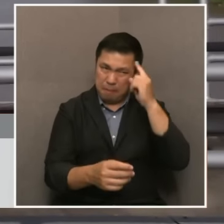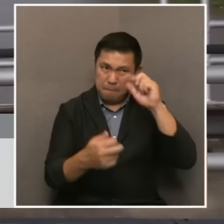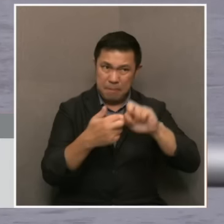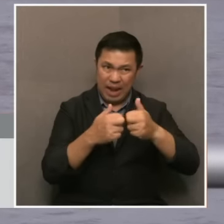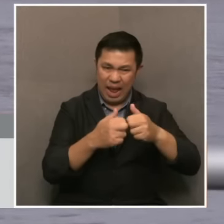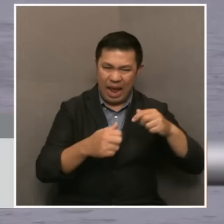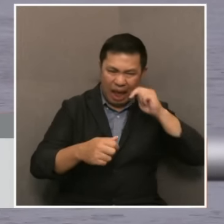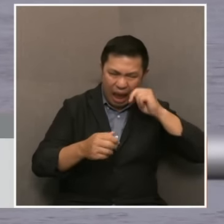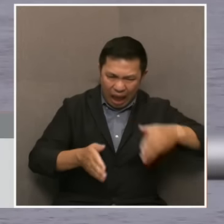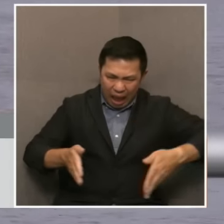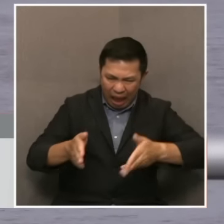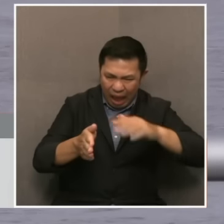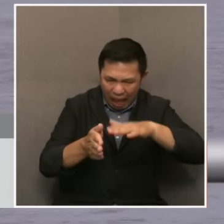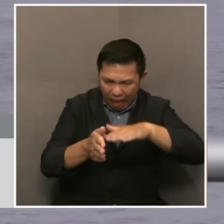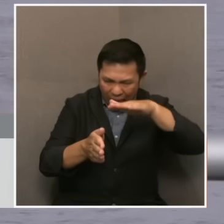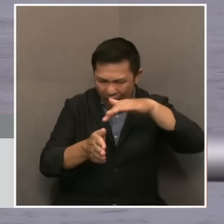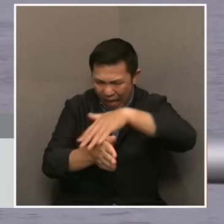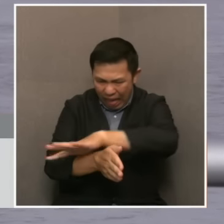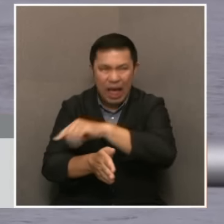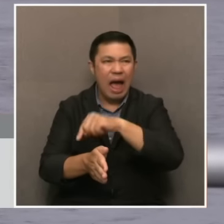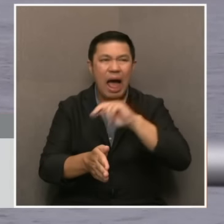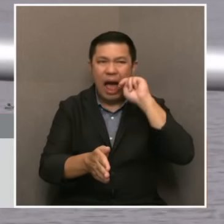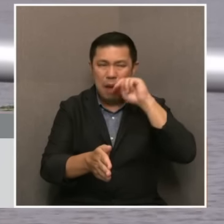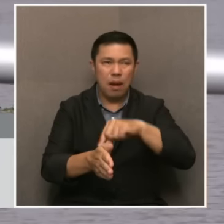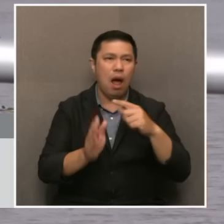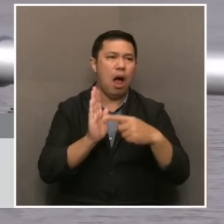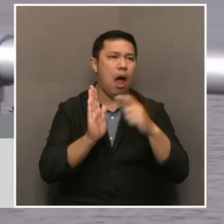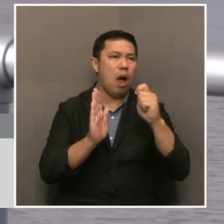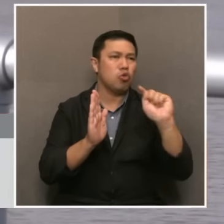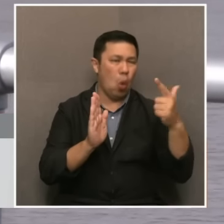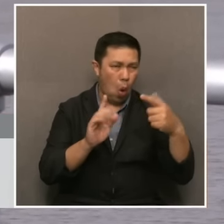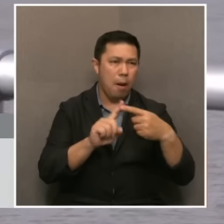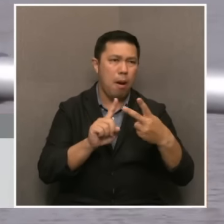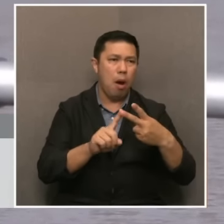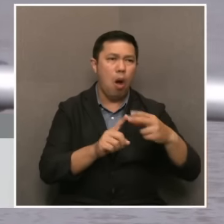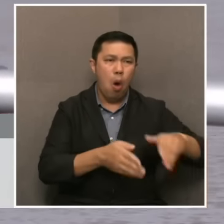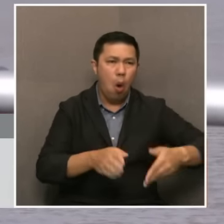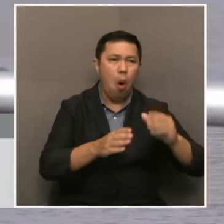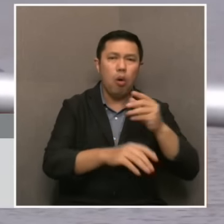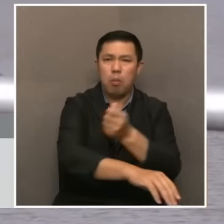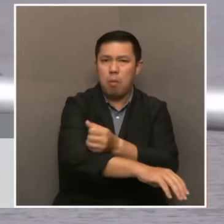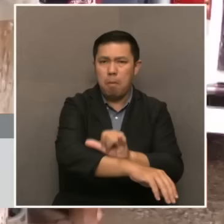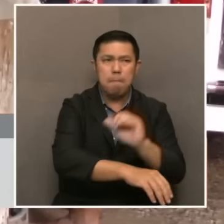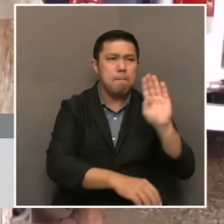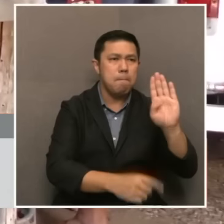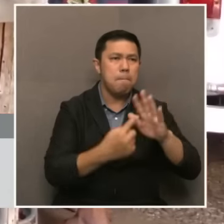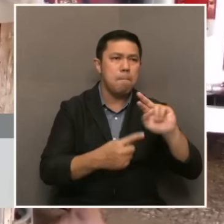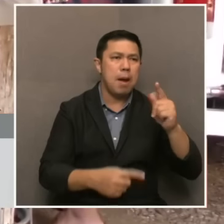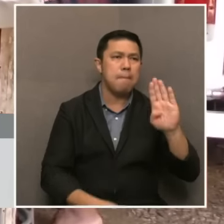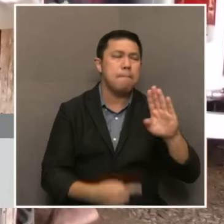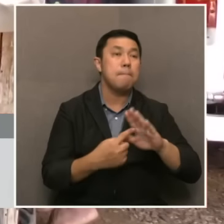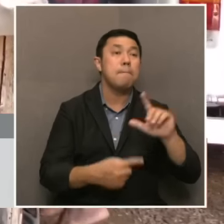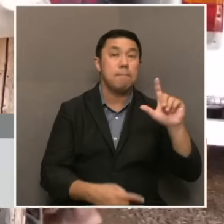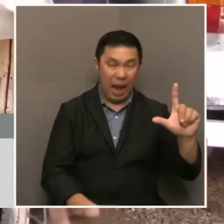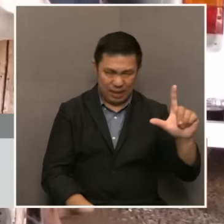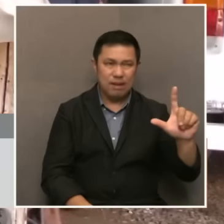นอกคันกั้นน้ำริมคลองผงเผงจังหวัดอ่างทองคลองบางบานจังหวัดพระนครศรีอยุธยาเตือมประชา